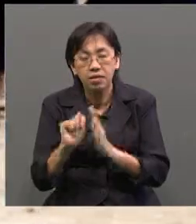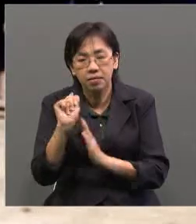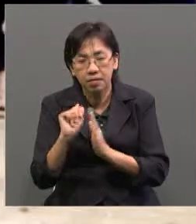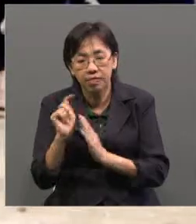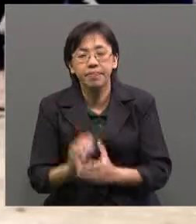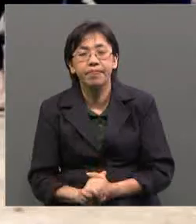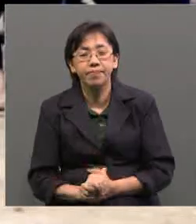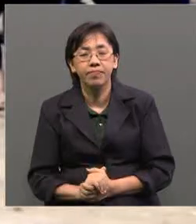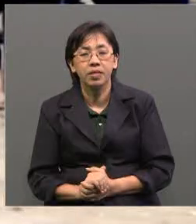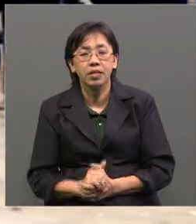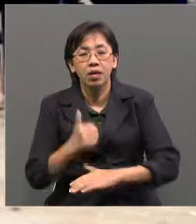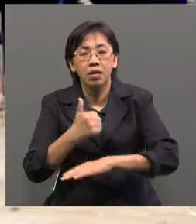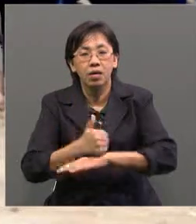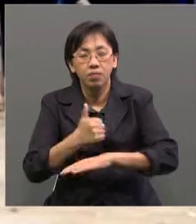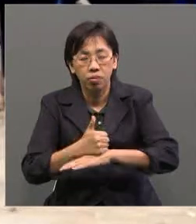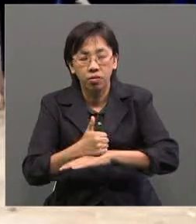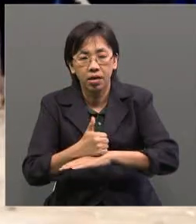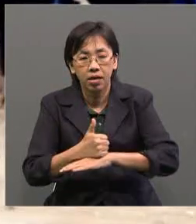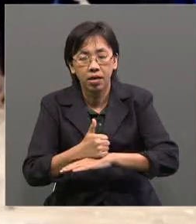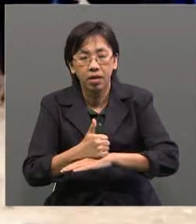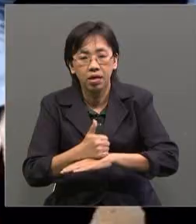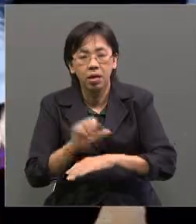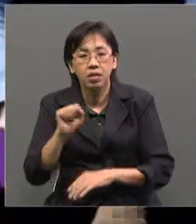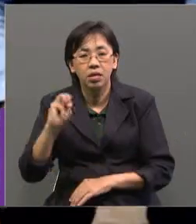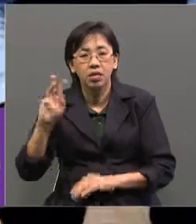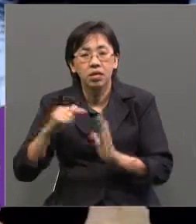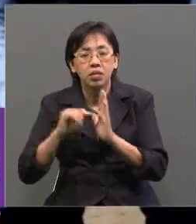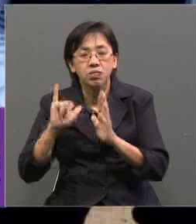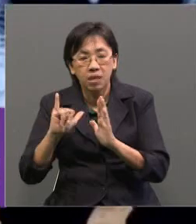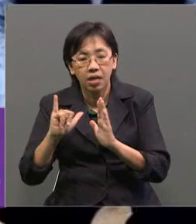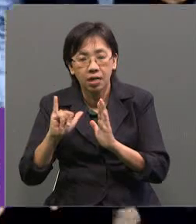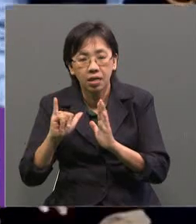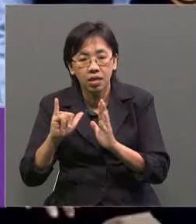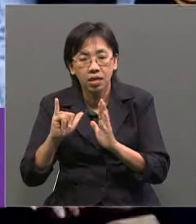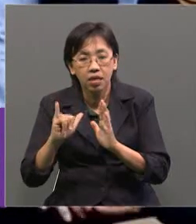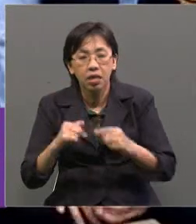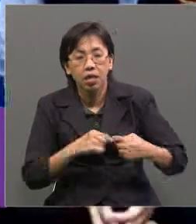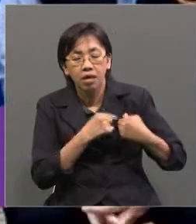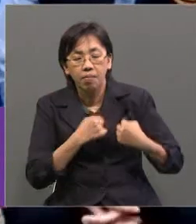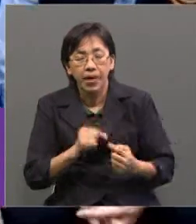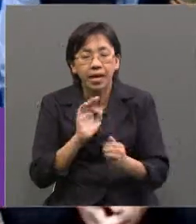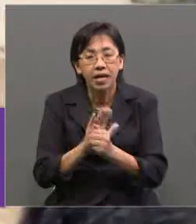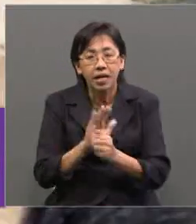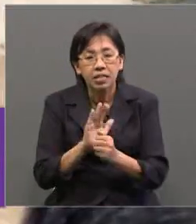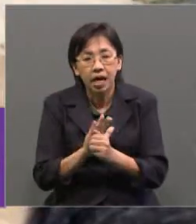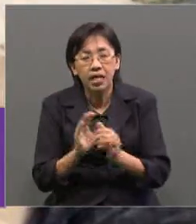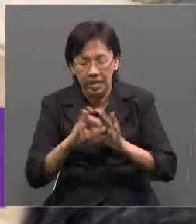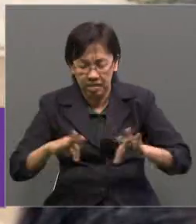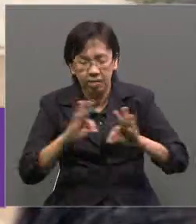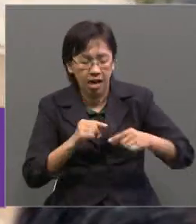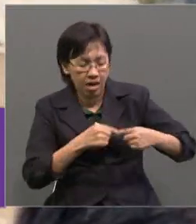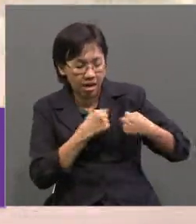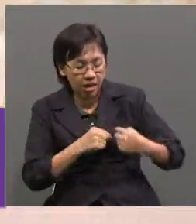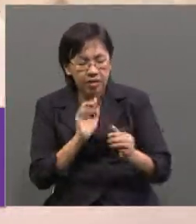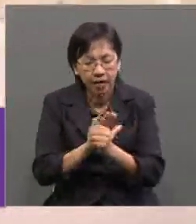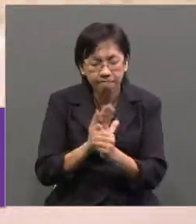ชมทางด้านผู้ว่าราชการจังหวัดครับคุณสมชัยกิจเจริญรุ่งเรืองก็ลงพื้นที่ไปให้กำลังใจคือตอนนี้กำลังใจเป็นสิ่งที่สำคัญ